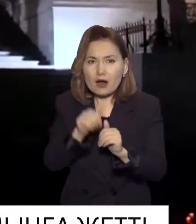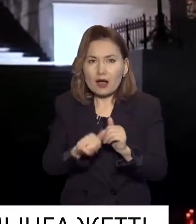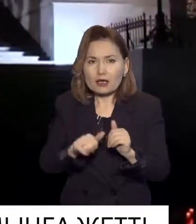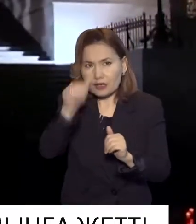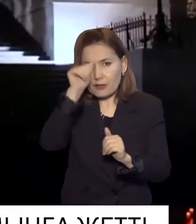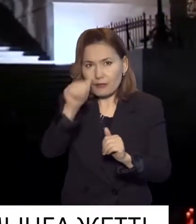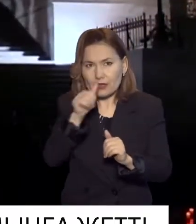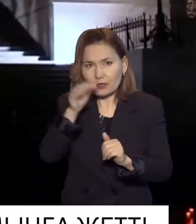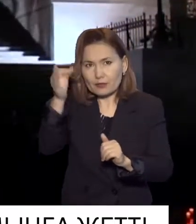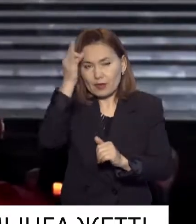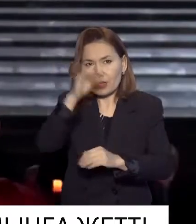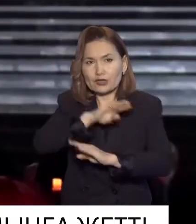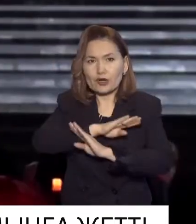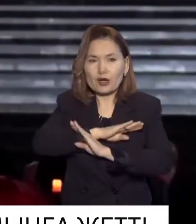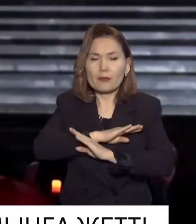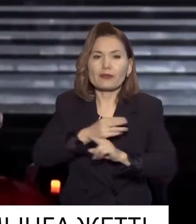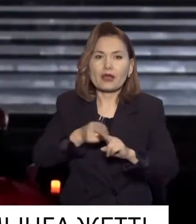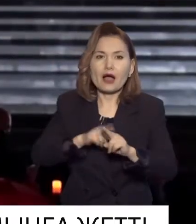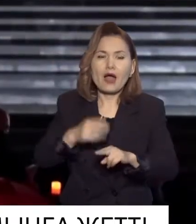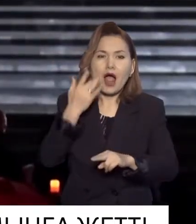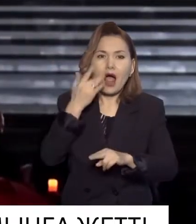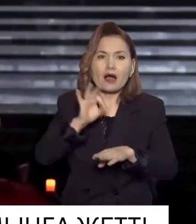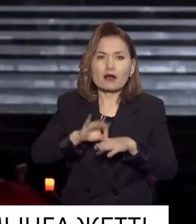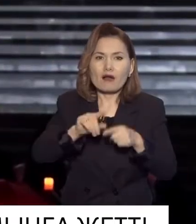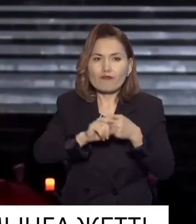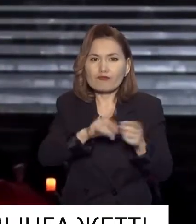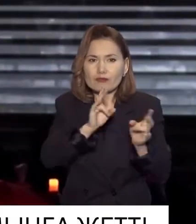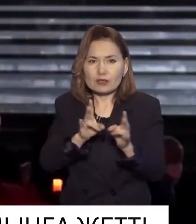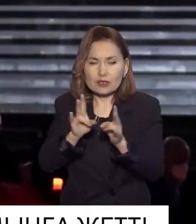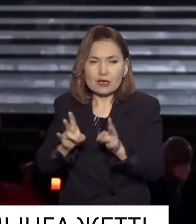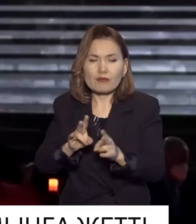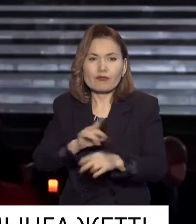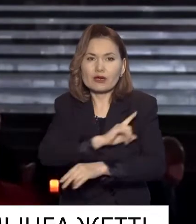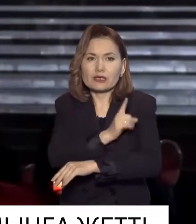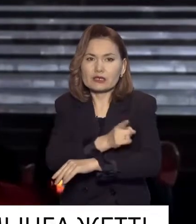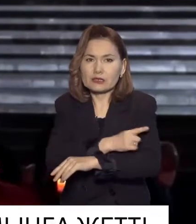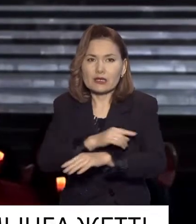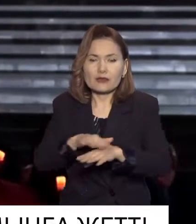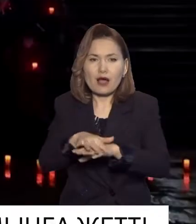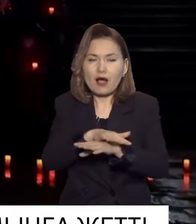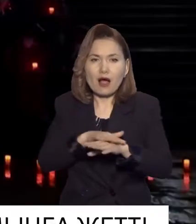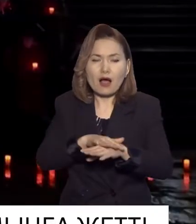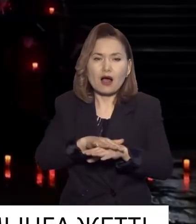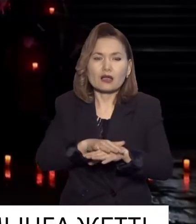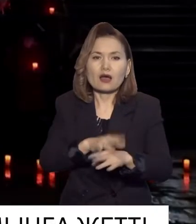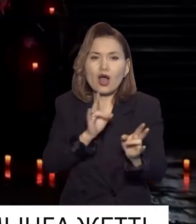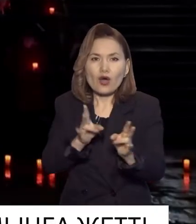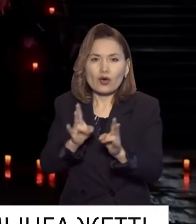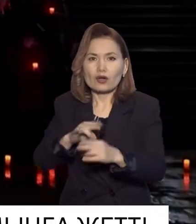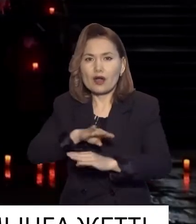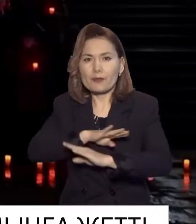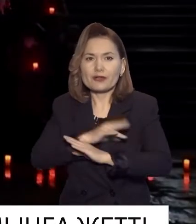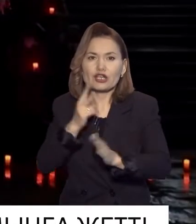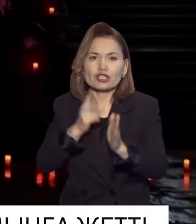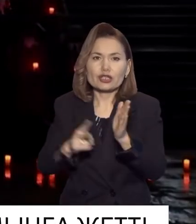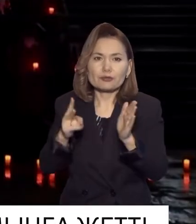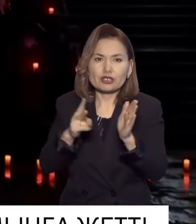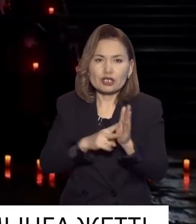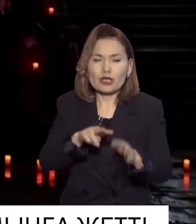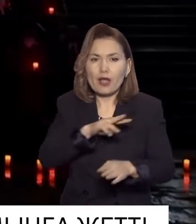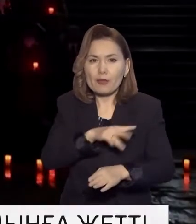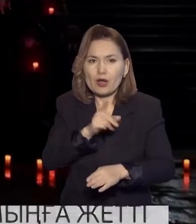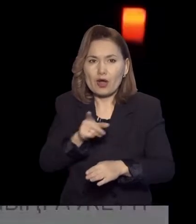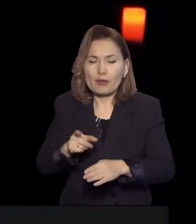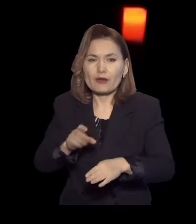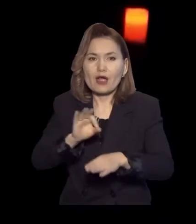ұйымдастырылады. Айта кетсек, ақш пандемиядан ең қатты зардап шеккен елдердің бірі. Індет басталғалы бұл елде 77 миллионға жуық